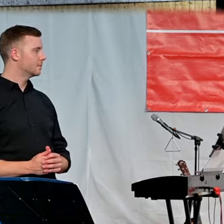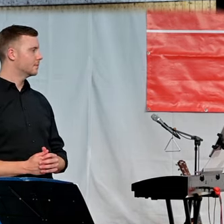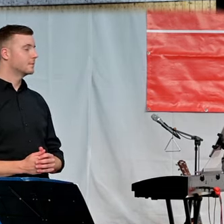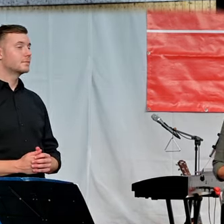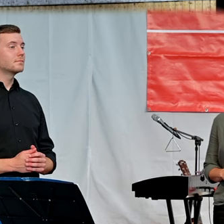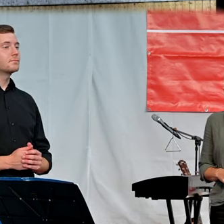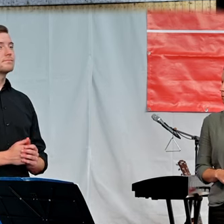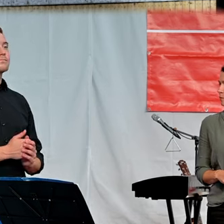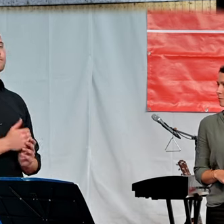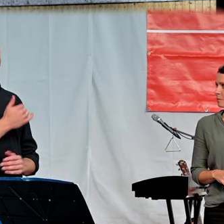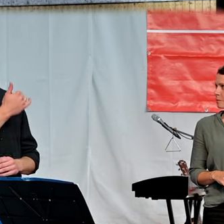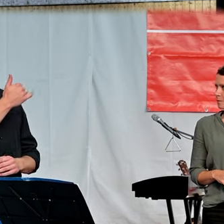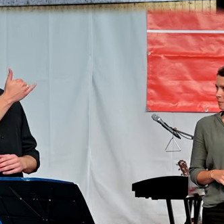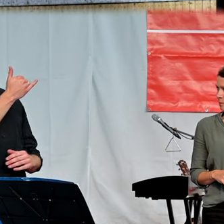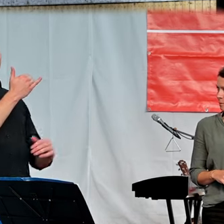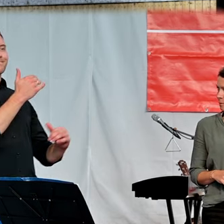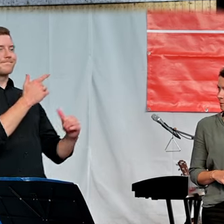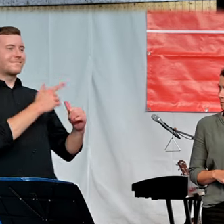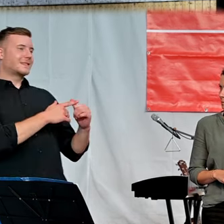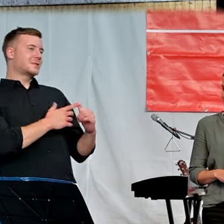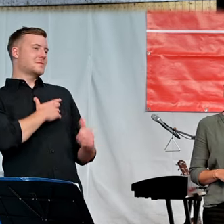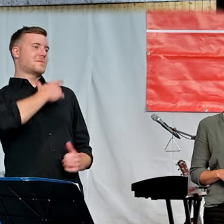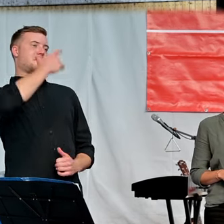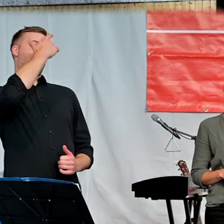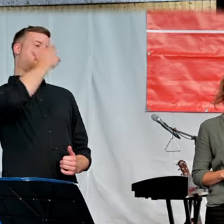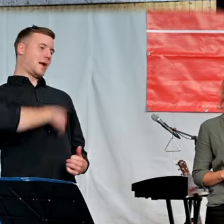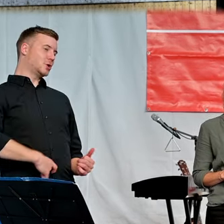Ja, erstens, ich bin ein Mensch